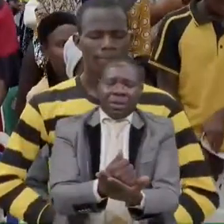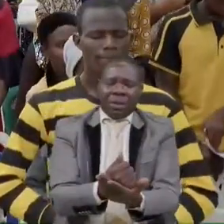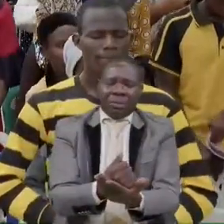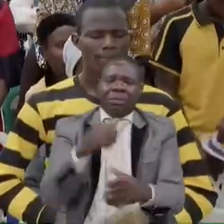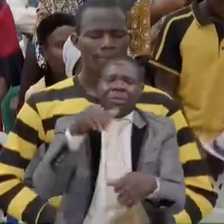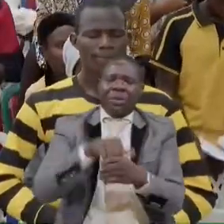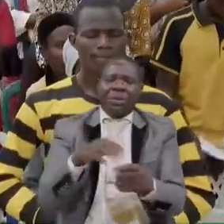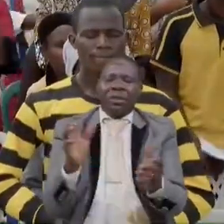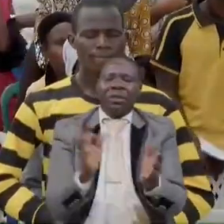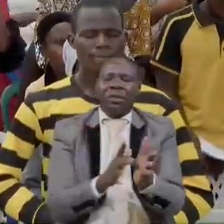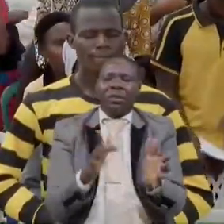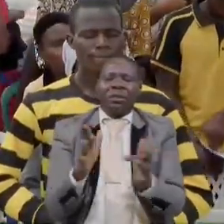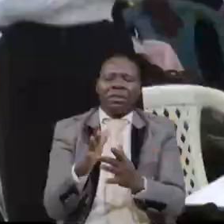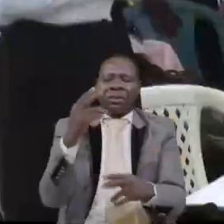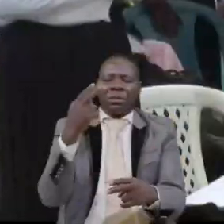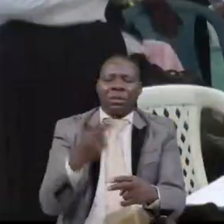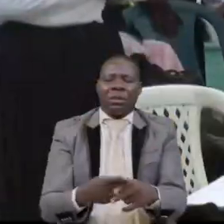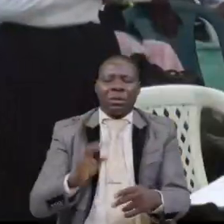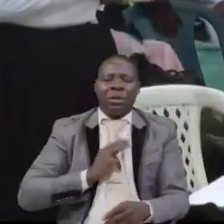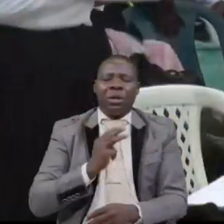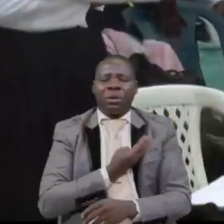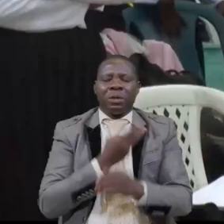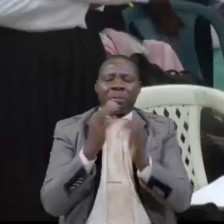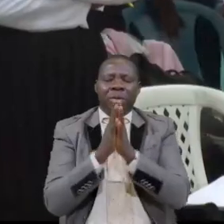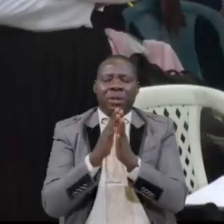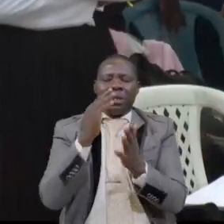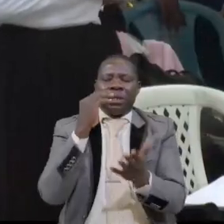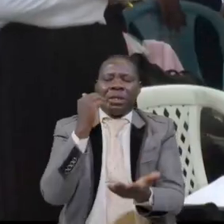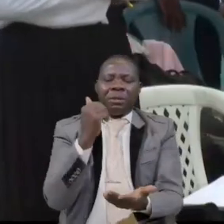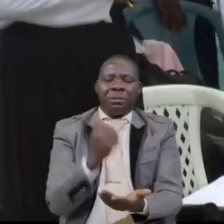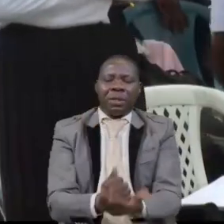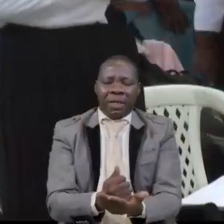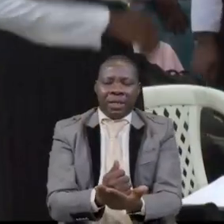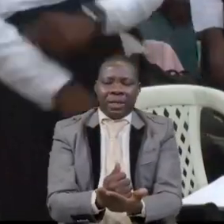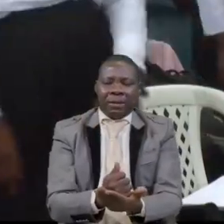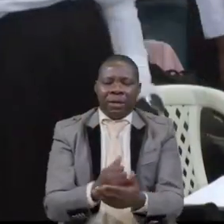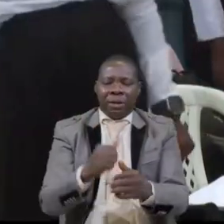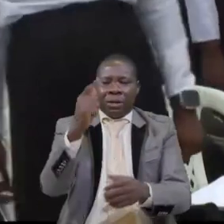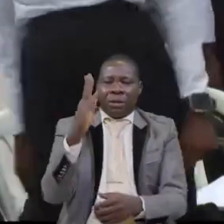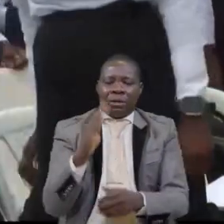de Jésus, nous prions. Que Dieu vous bénisse.